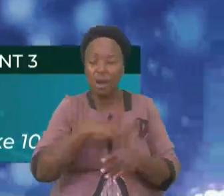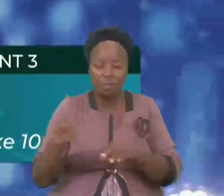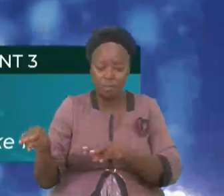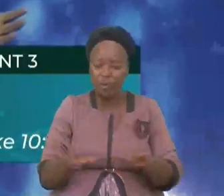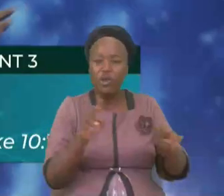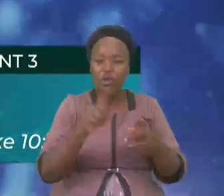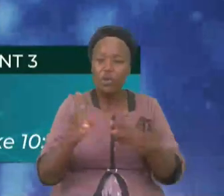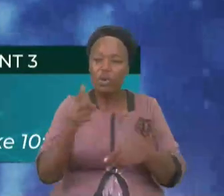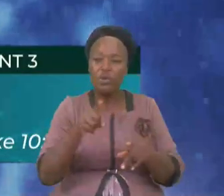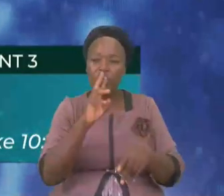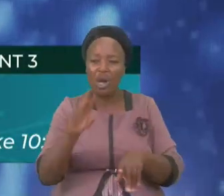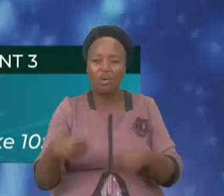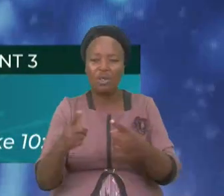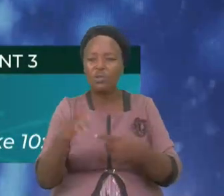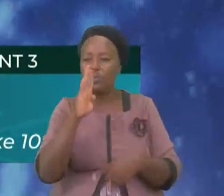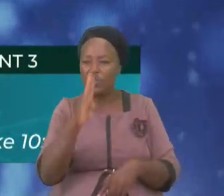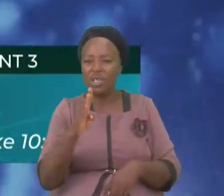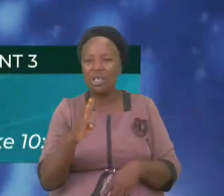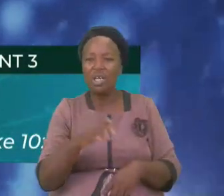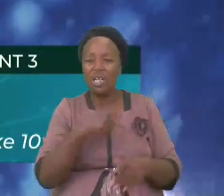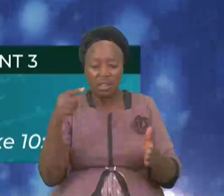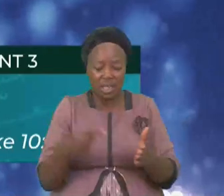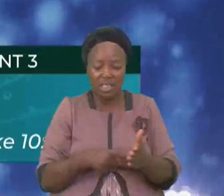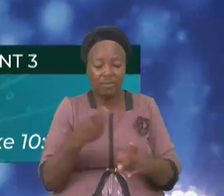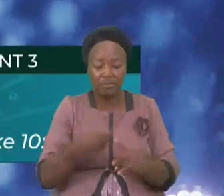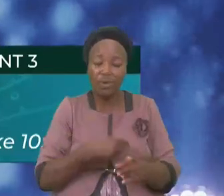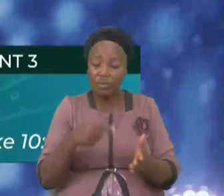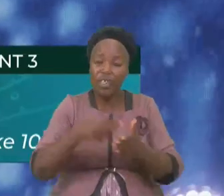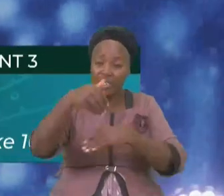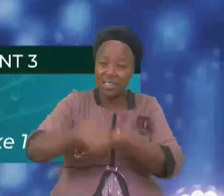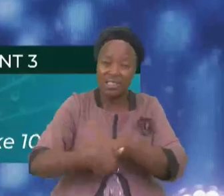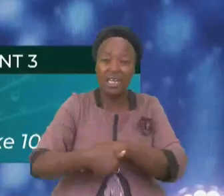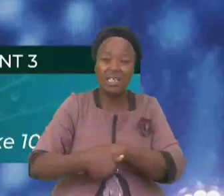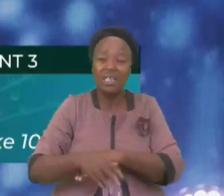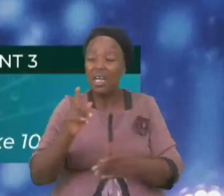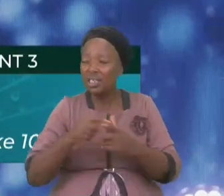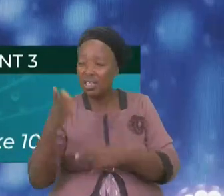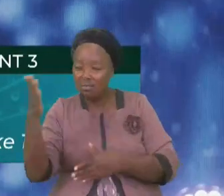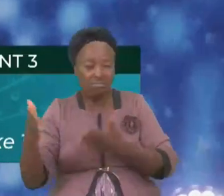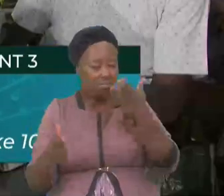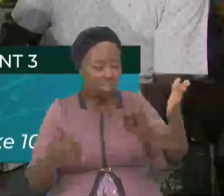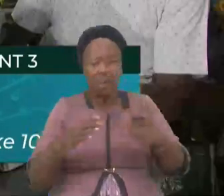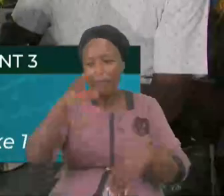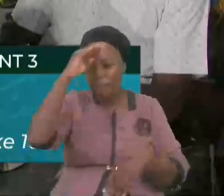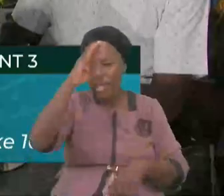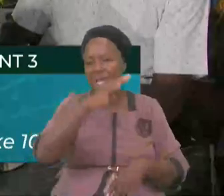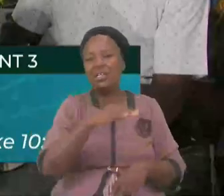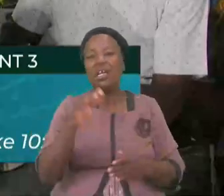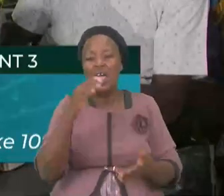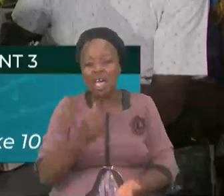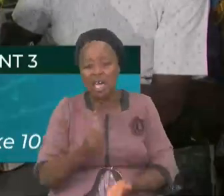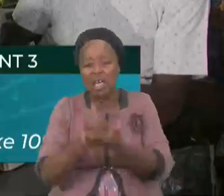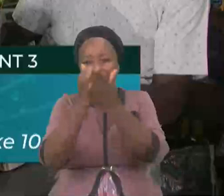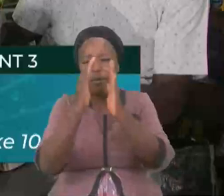Ceux qui vont vous encourager et vous aider à aller de l'avant, à part de ce soir, ils vont apparaître de partout.